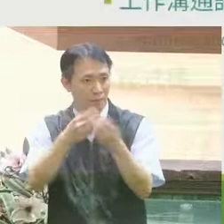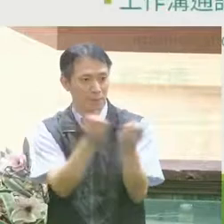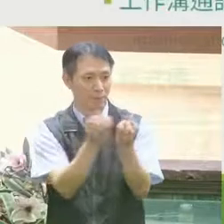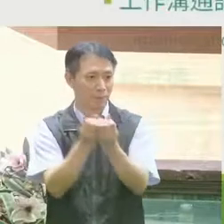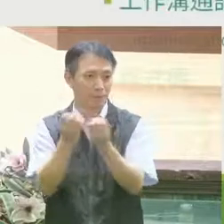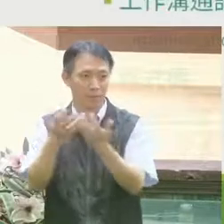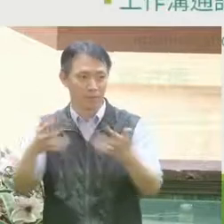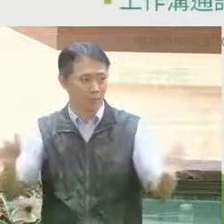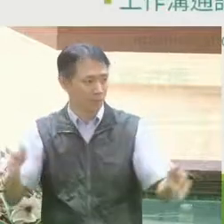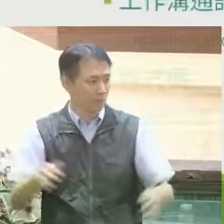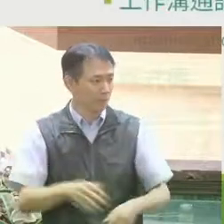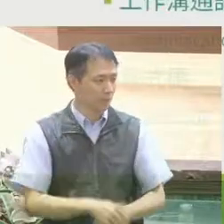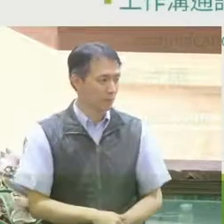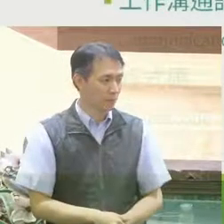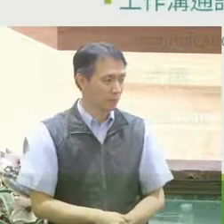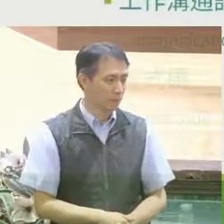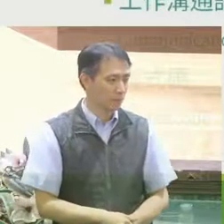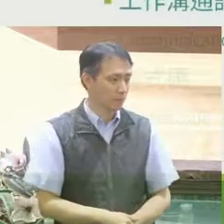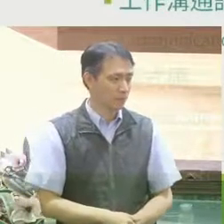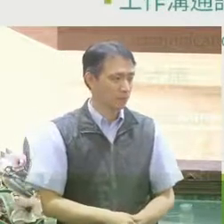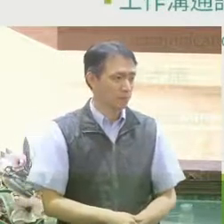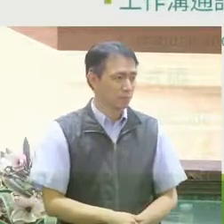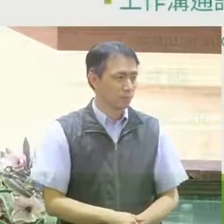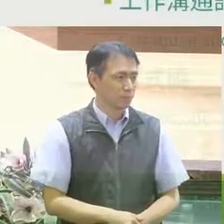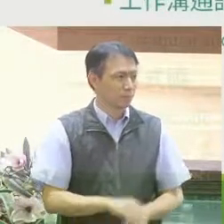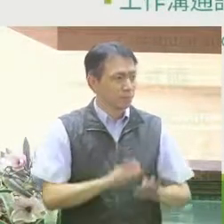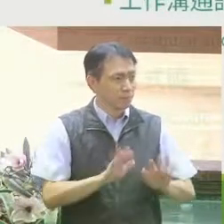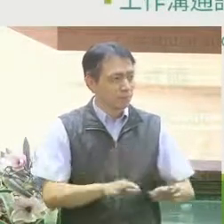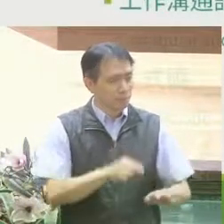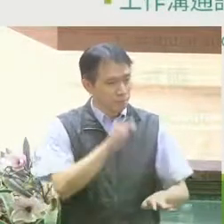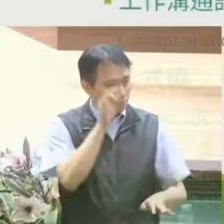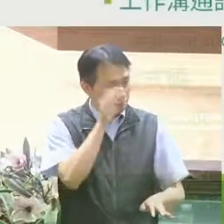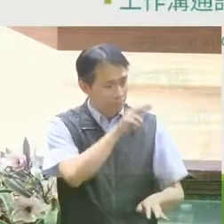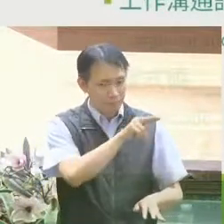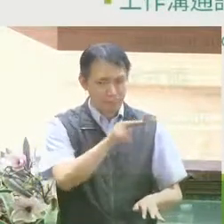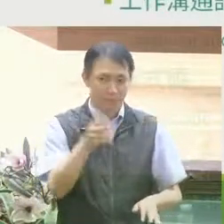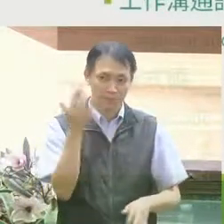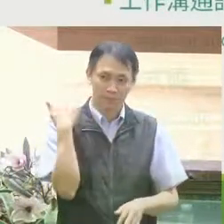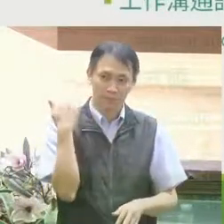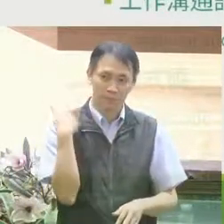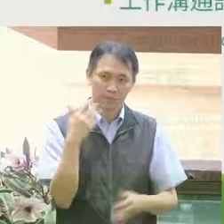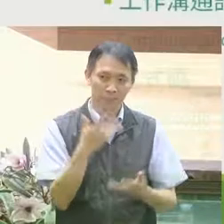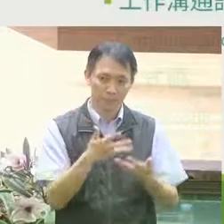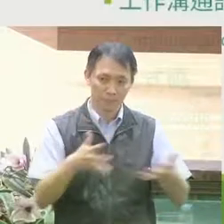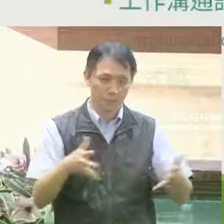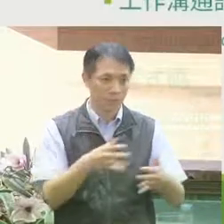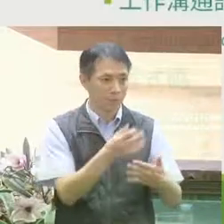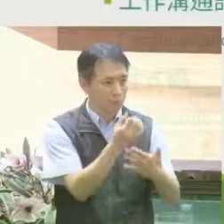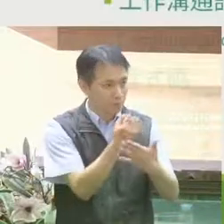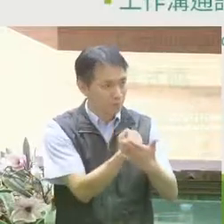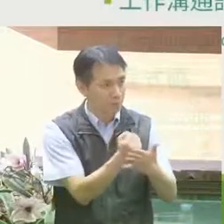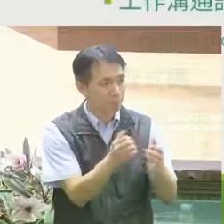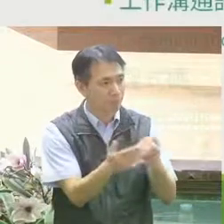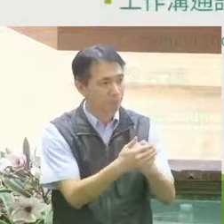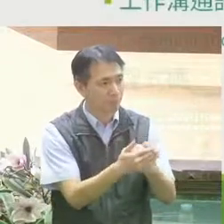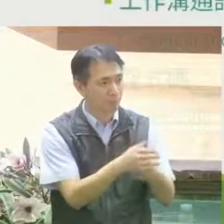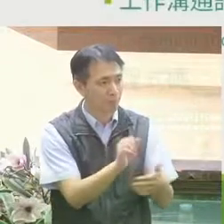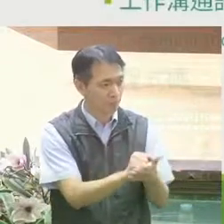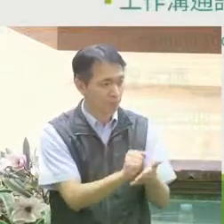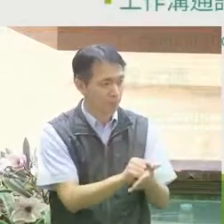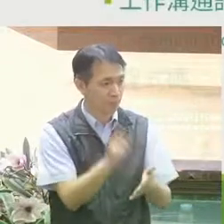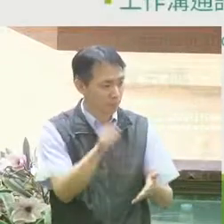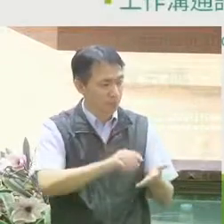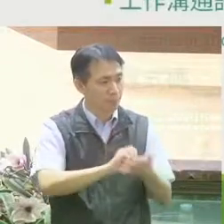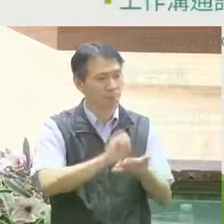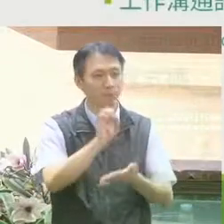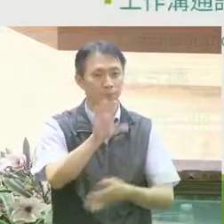单靠我的记忆不一定准确，所以我翻查了当时大量留下来记录来准备这一次的